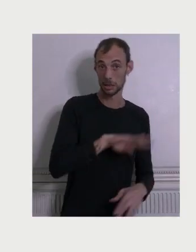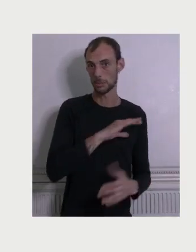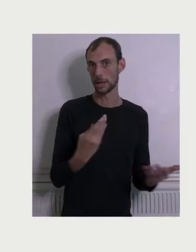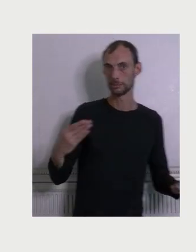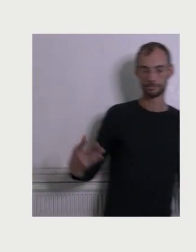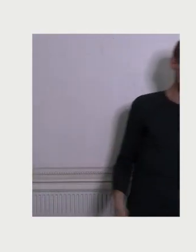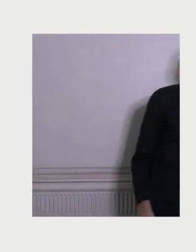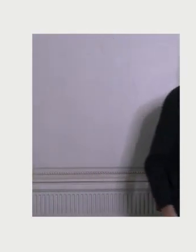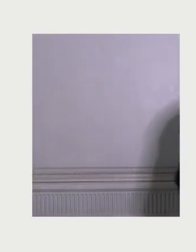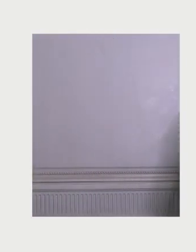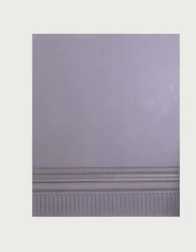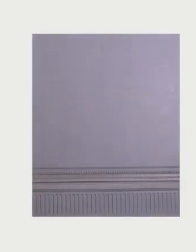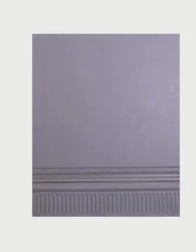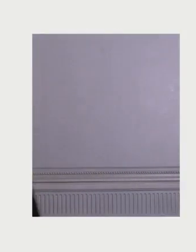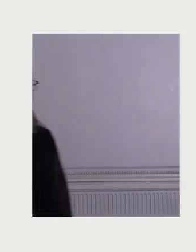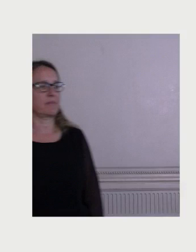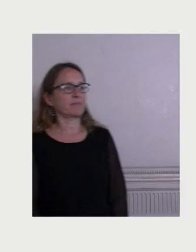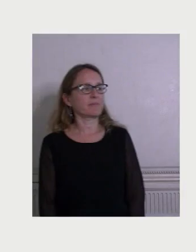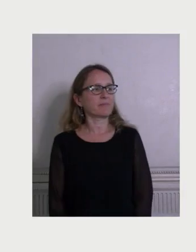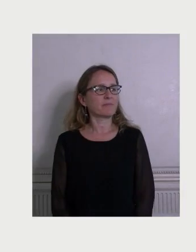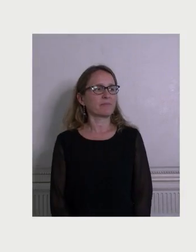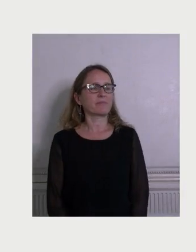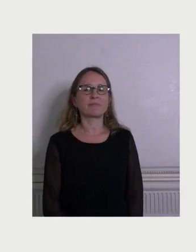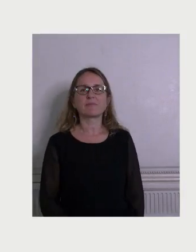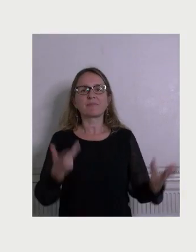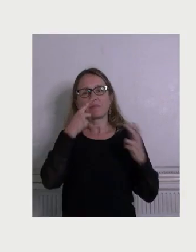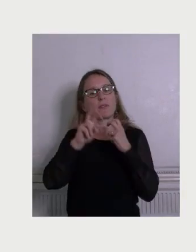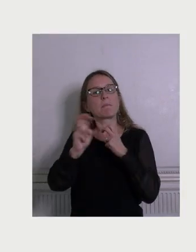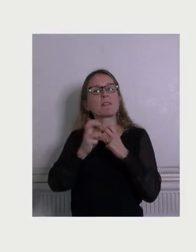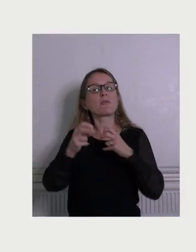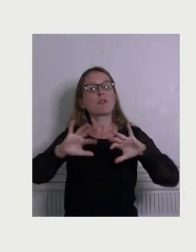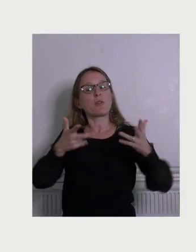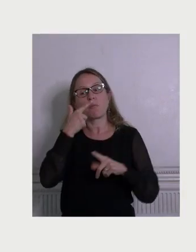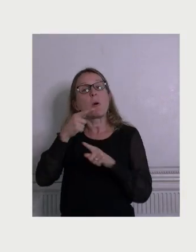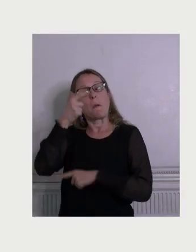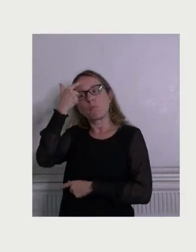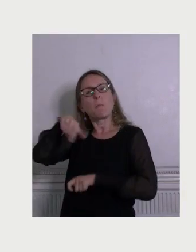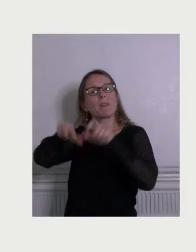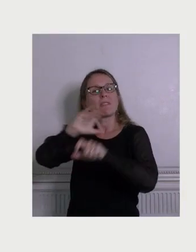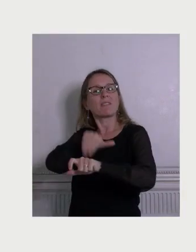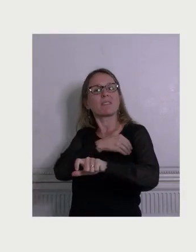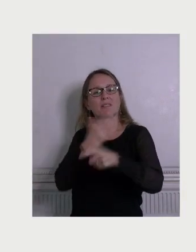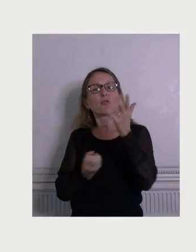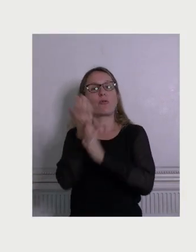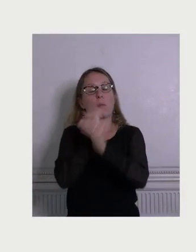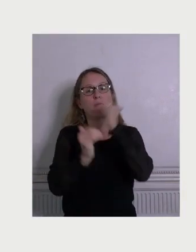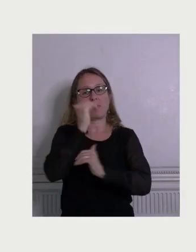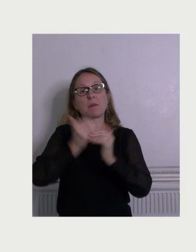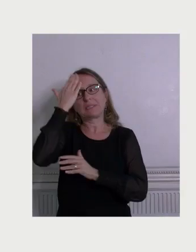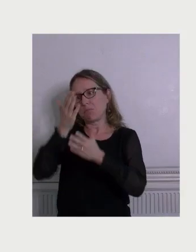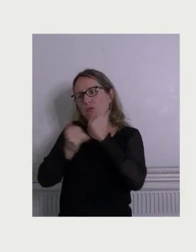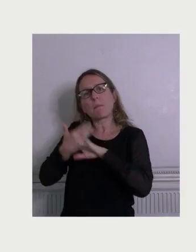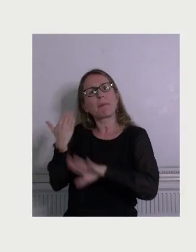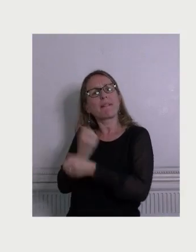est 100% basse consommation. Il y avait quelques points qui étaient encore un peu trop énergivores, donc l'ensemble des décors qui seront installés seront